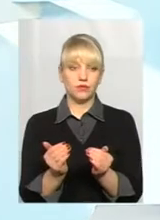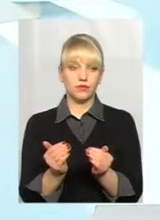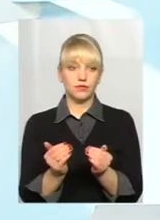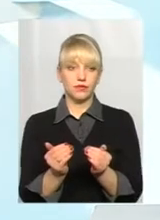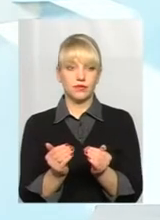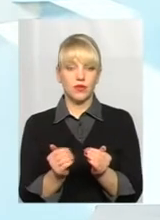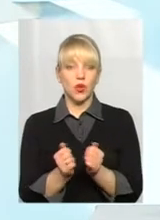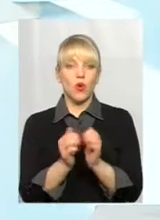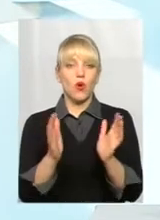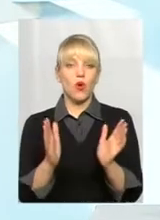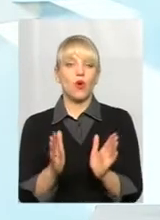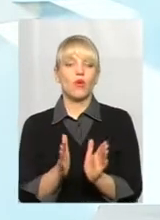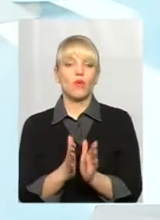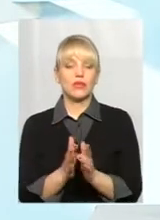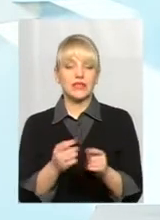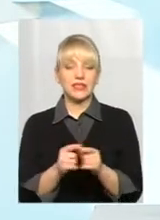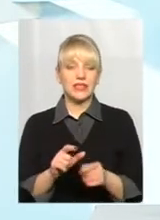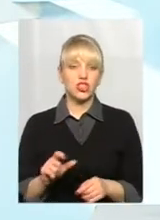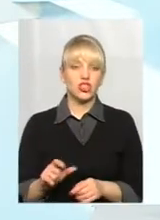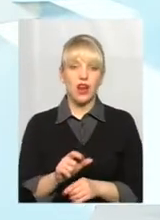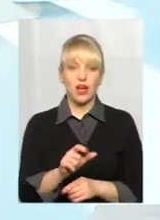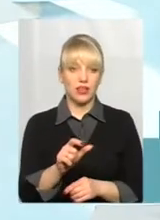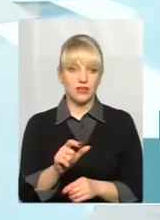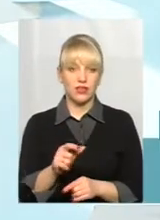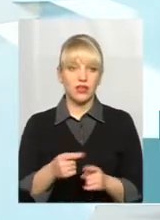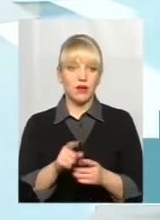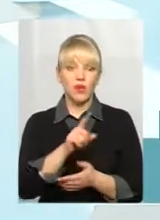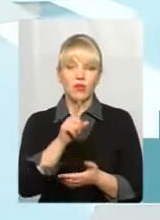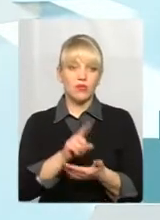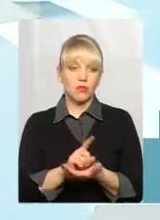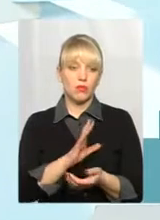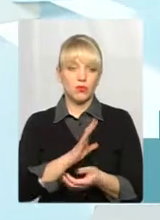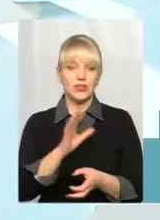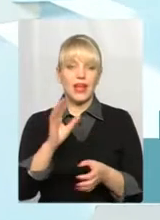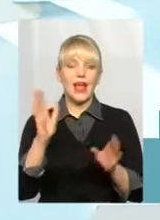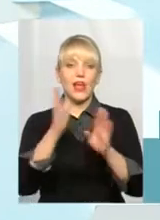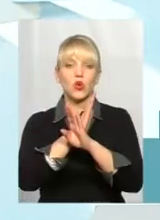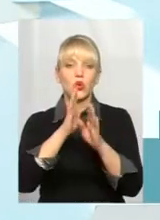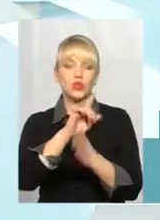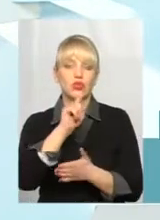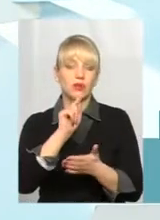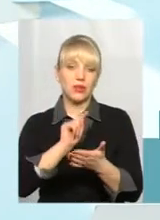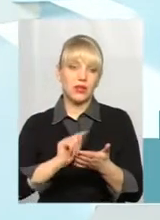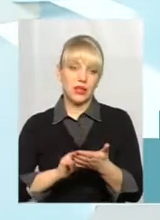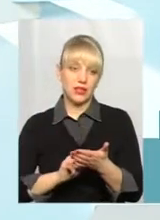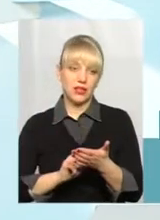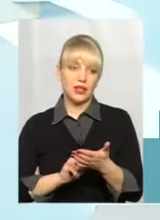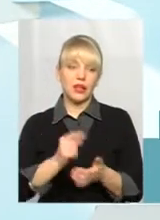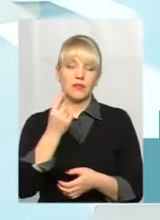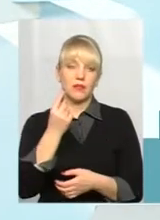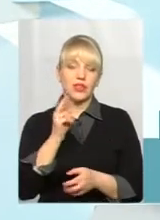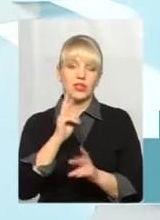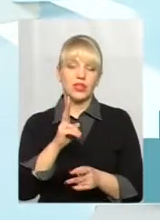скажімо, комплекси оцей автошляхів, так? І там обов'язково екологічні питання також. Саме перше,